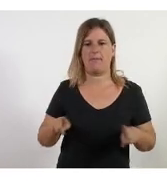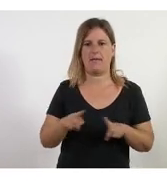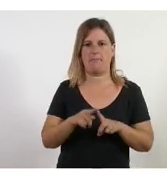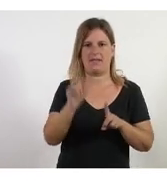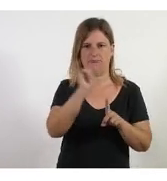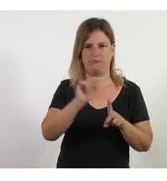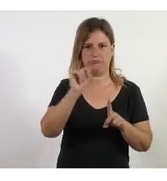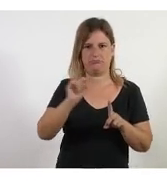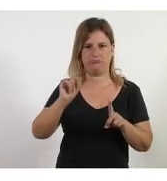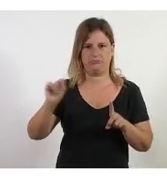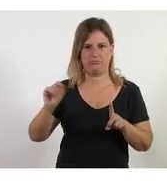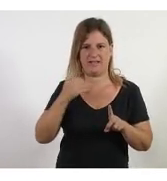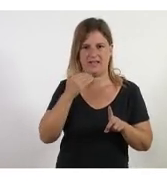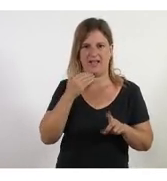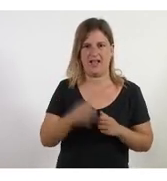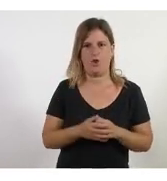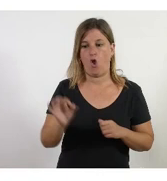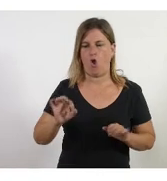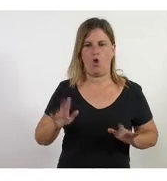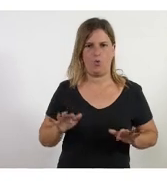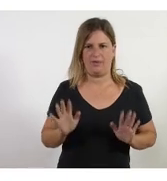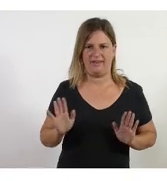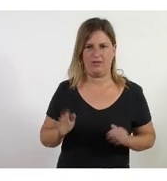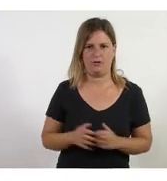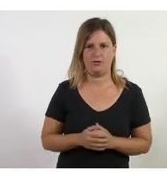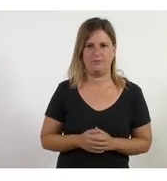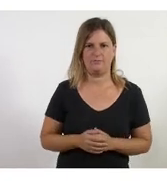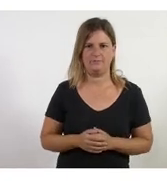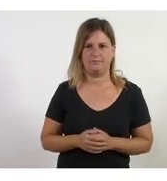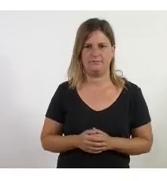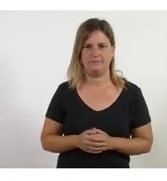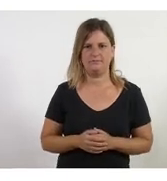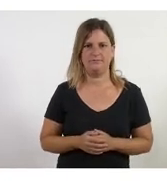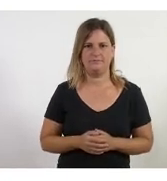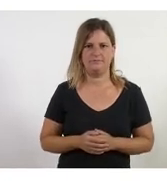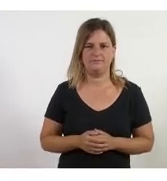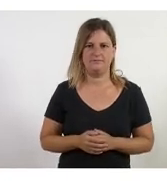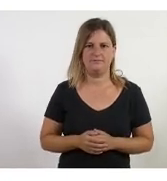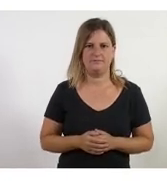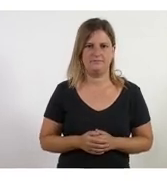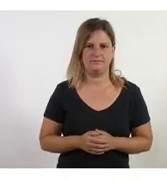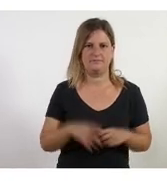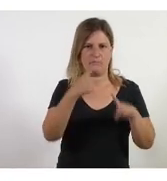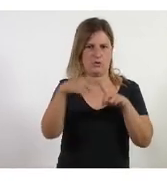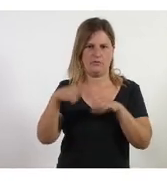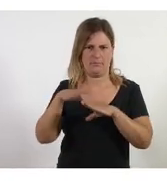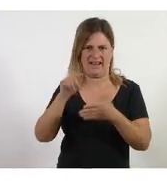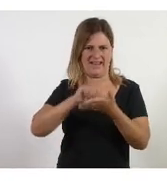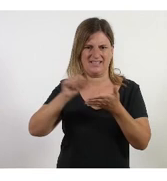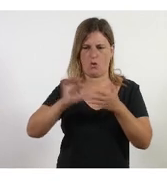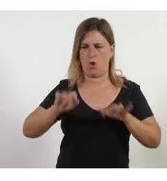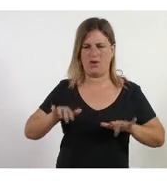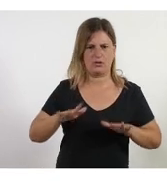alguna cosa per escriure, o no sé, escriviu a l'ordenador, no sé, vosaltres mateixos, quelcom que us serveixi per escriure,